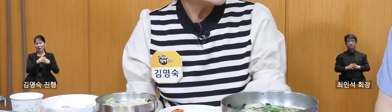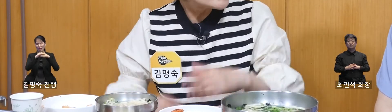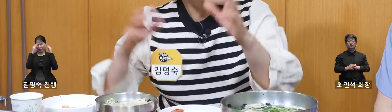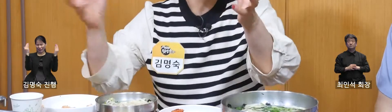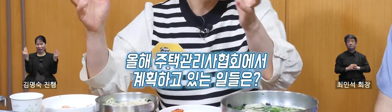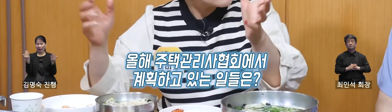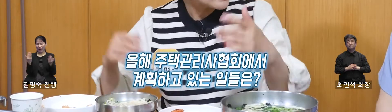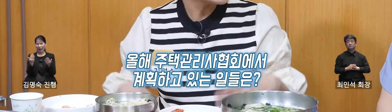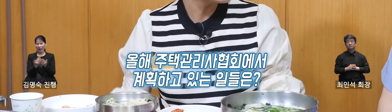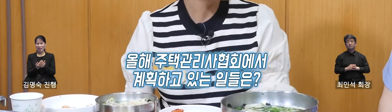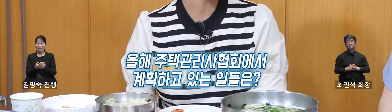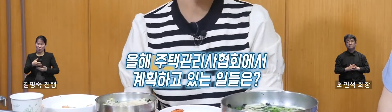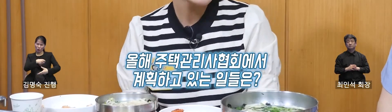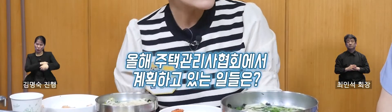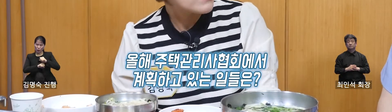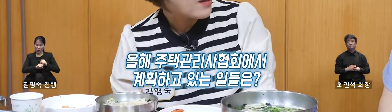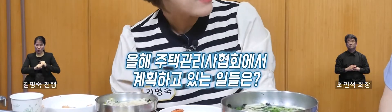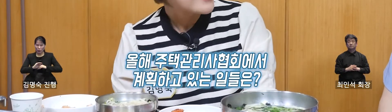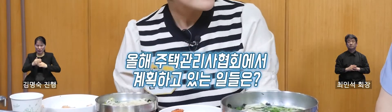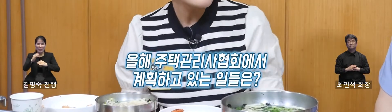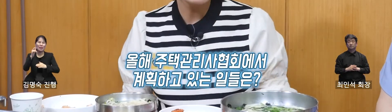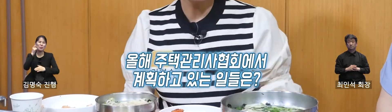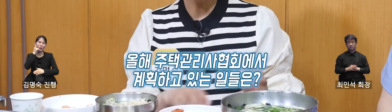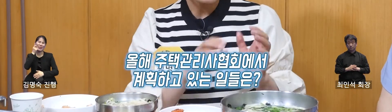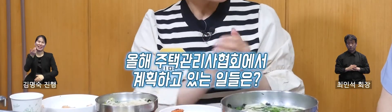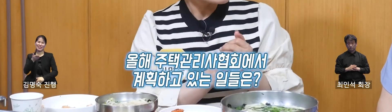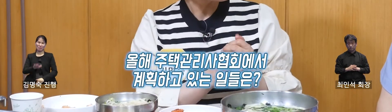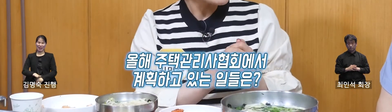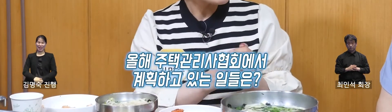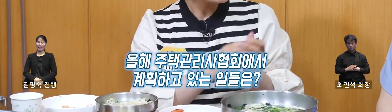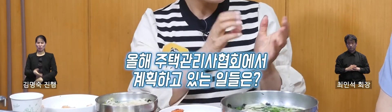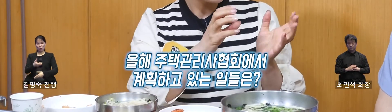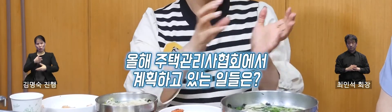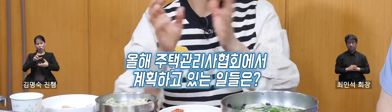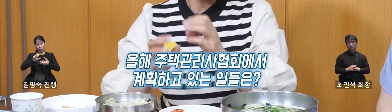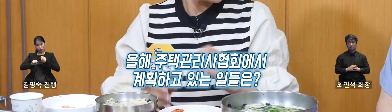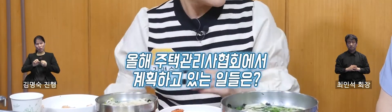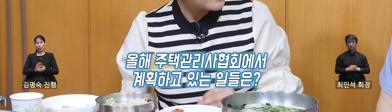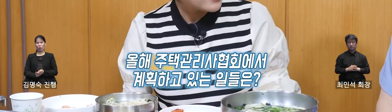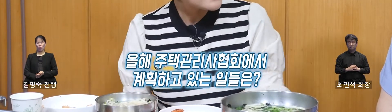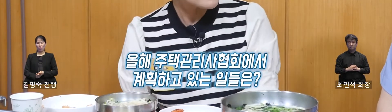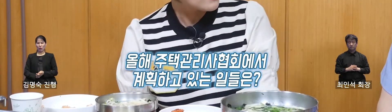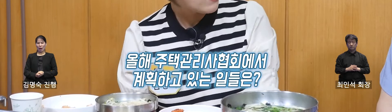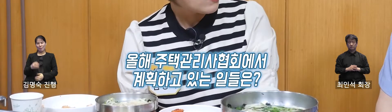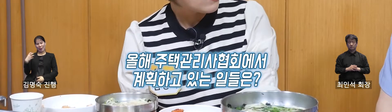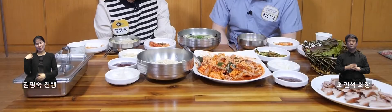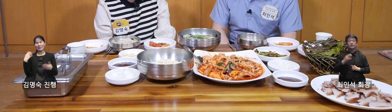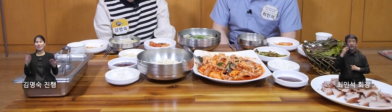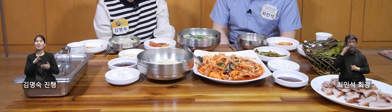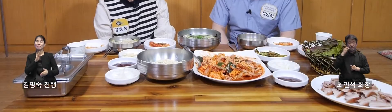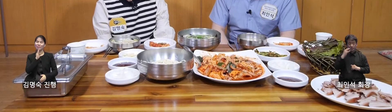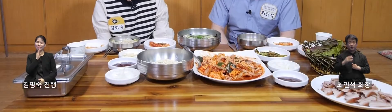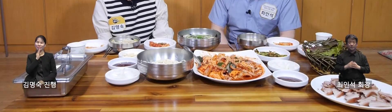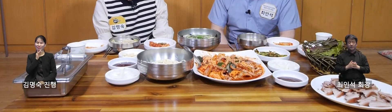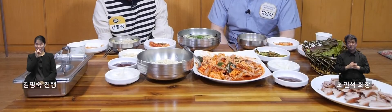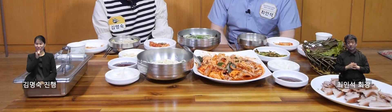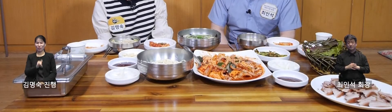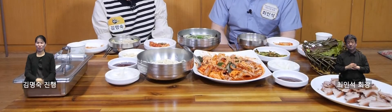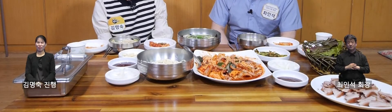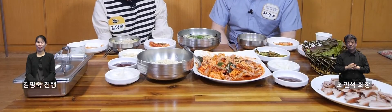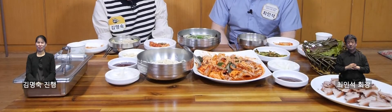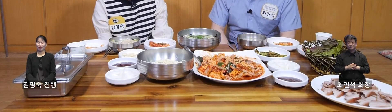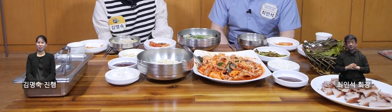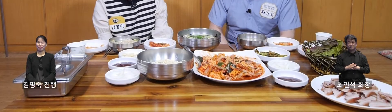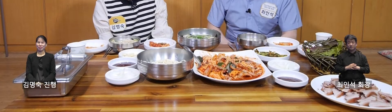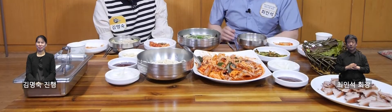뭐 진취적으로 나가지 못하겠지만. 네네. 그럼에도 불구하고 또 해야 될 일들은 있잖아요. 네네, 그렇습니다.